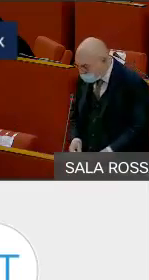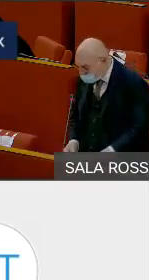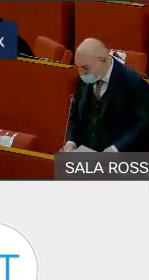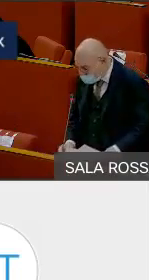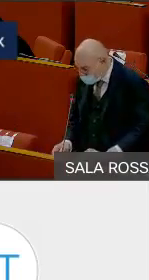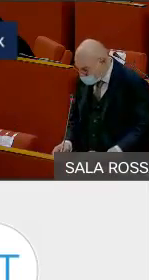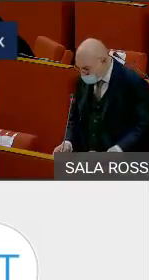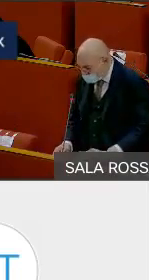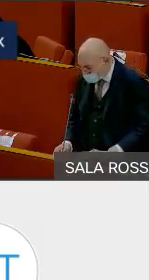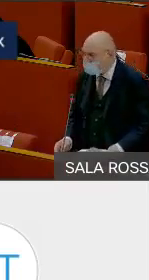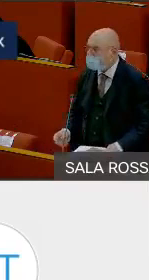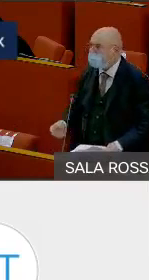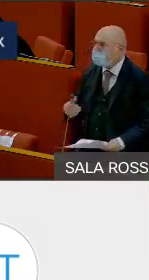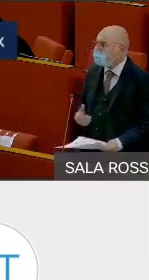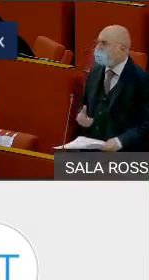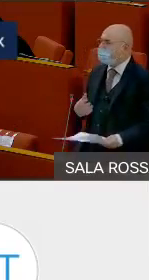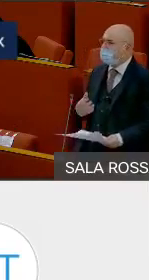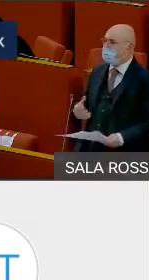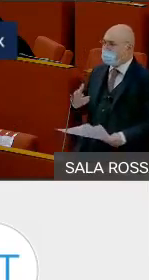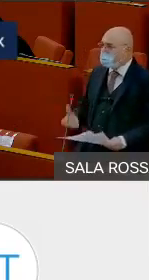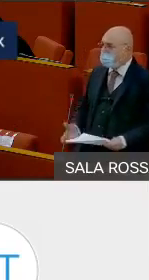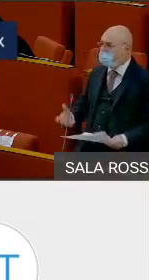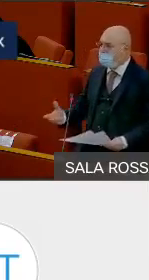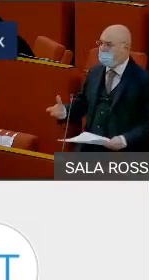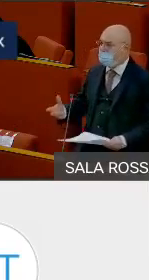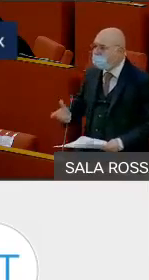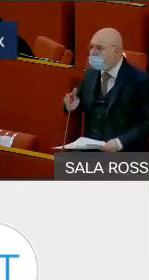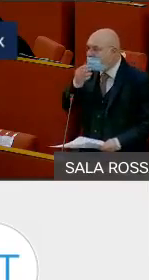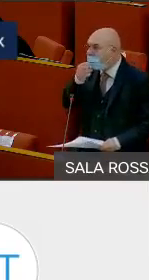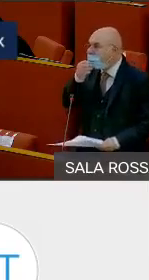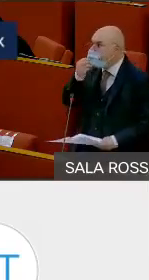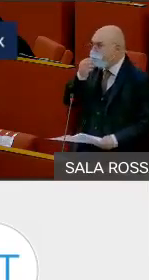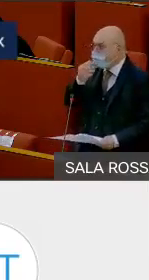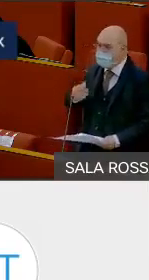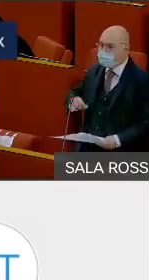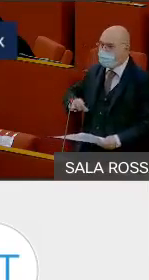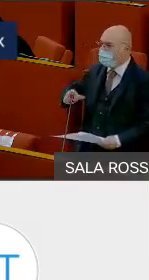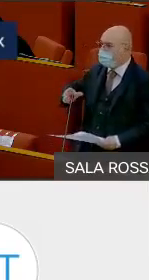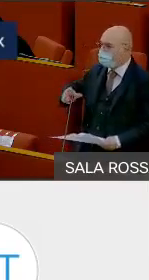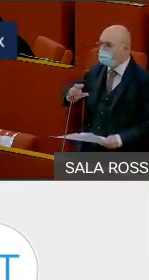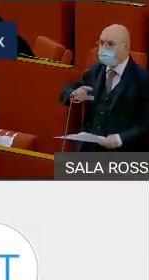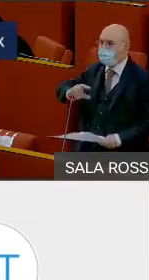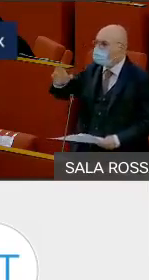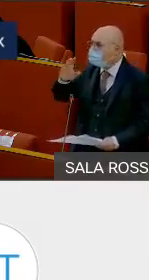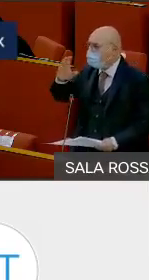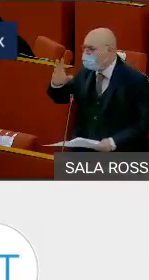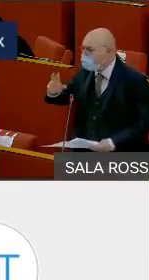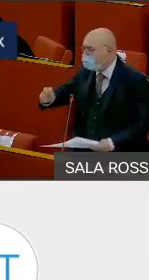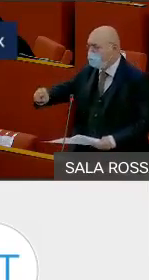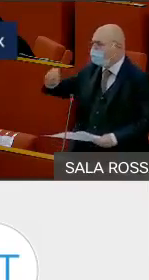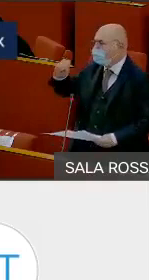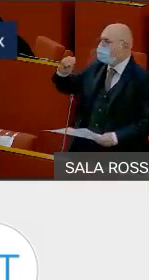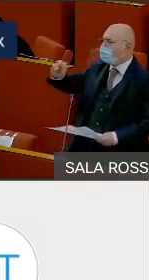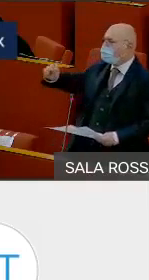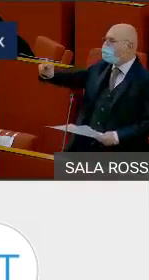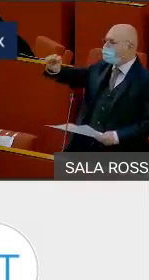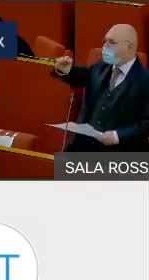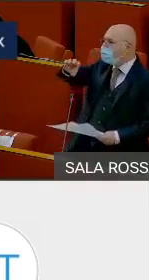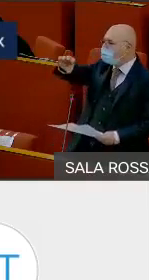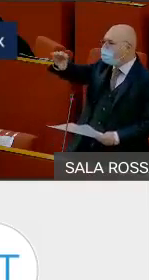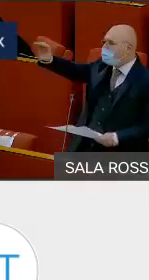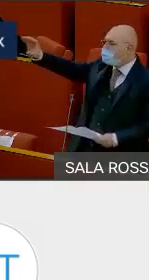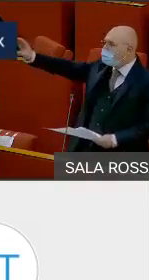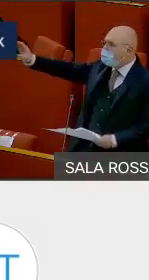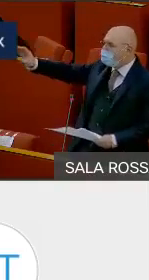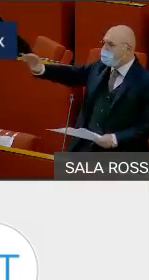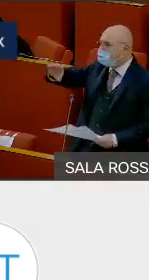vantaggio di 1 ea svantaggio invece di un patrimonio della comunità è un patrimonio riconosciuto non soltanto per quanto riguarda il